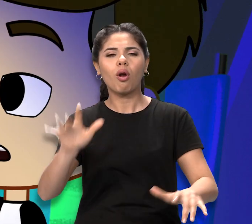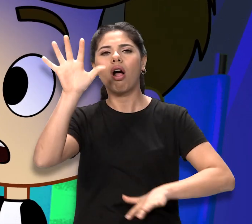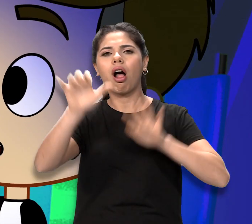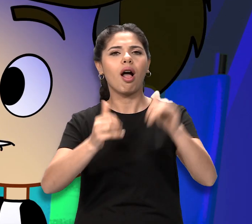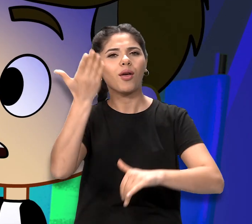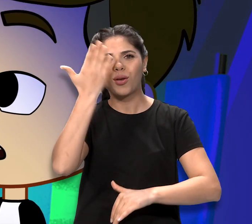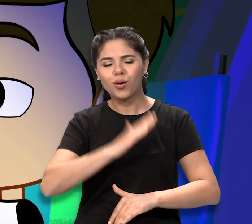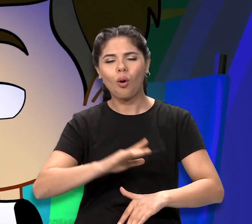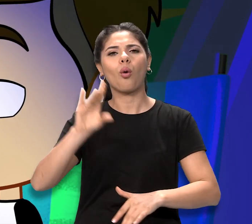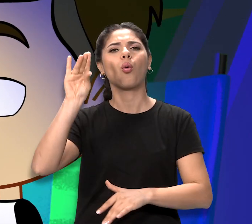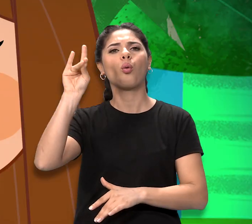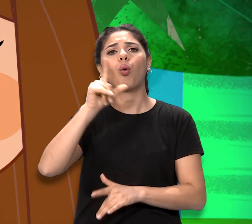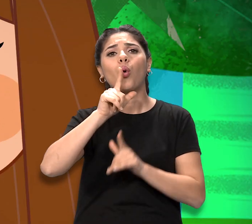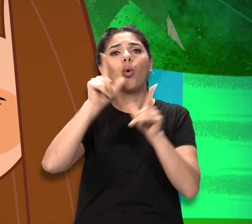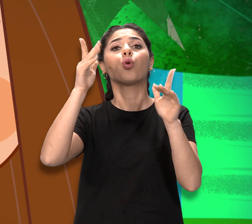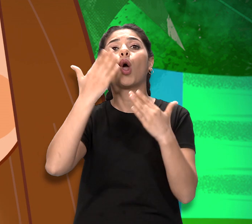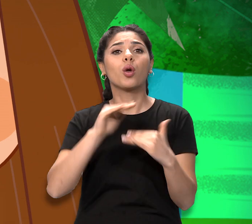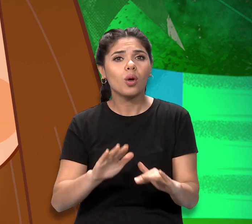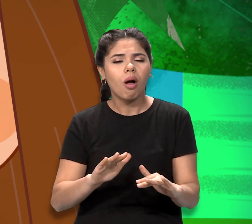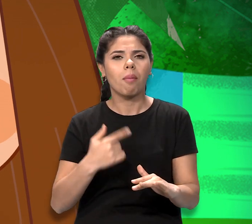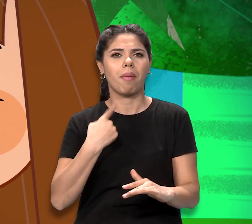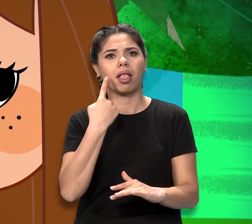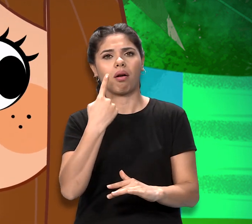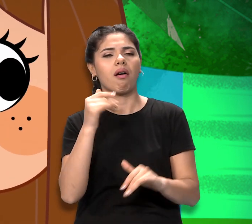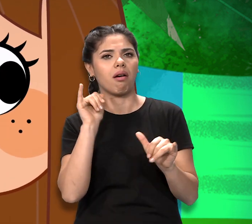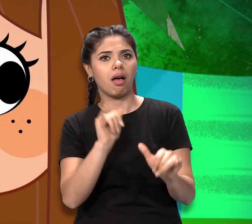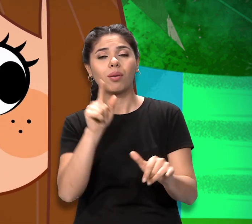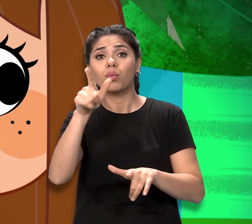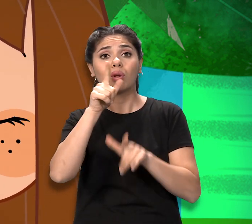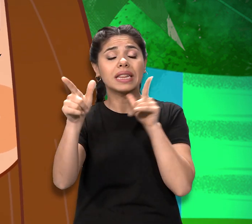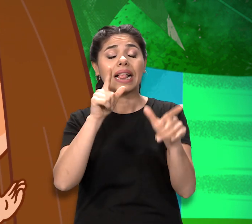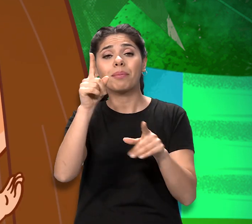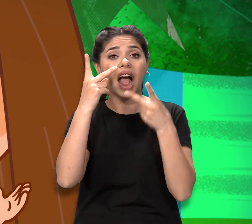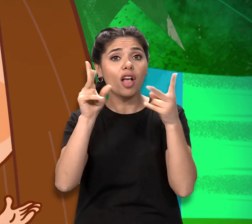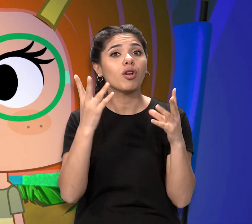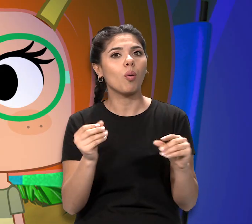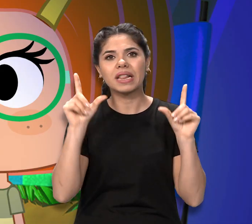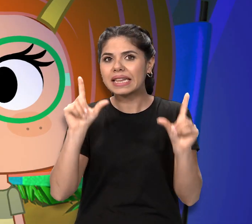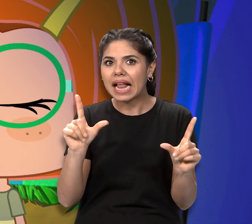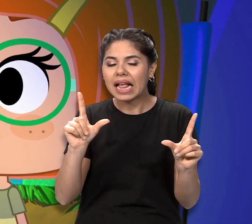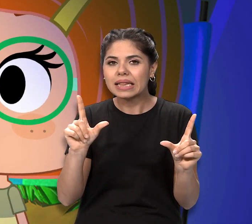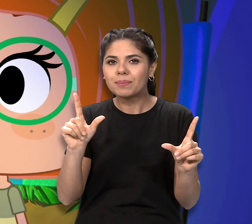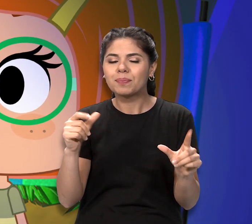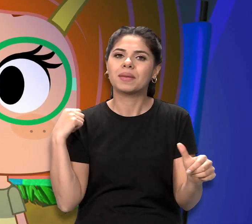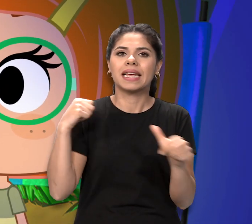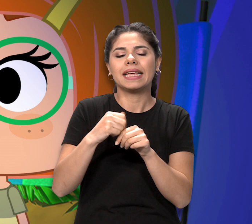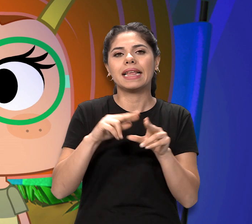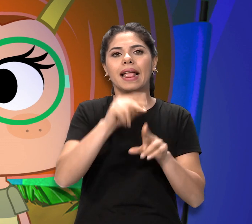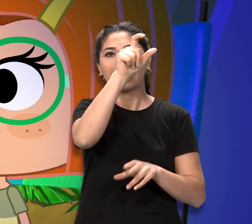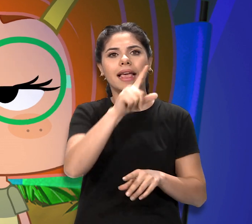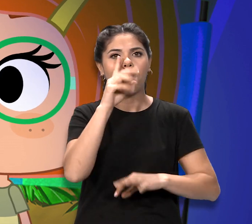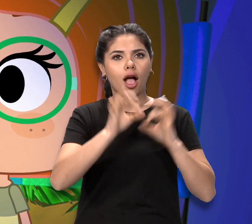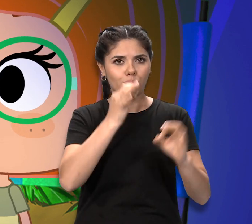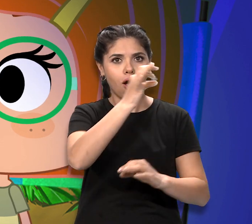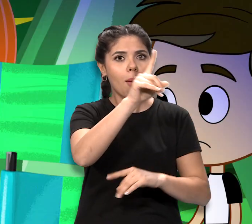Buralarda ne ayı olur ne de kurt. Bence de. Ama bu seslerin bir açıklaması olmalı. Yine de Kenan amcaya